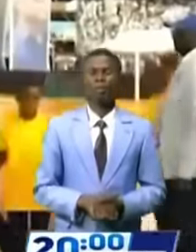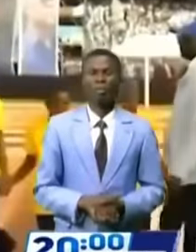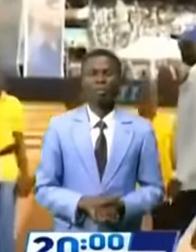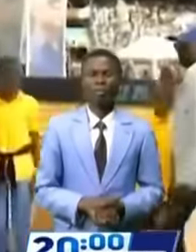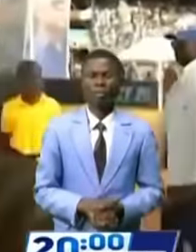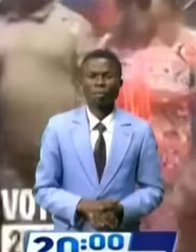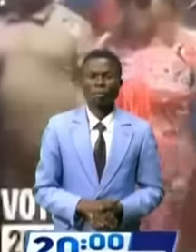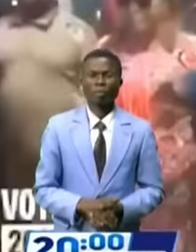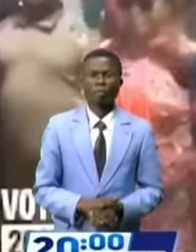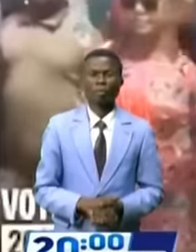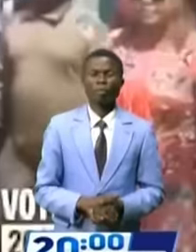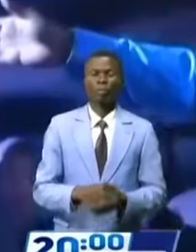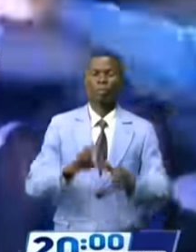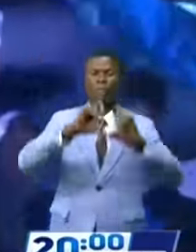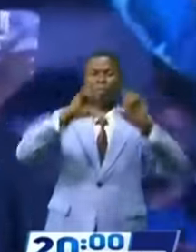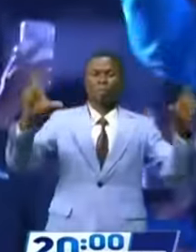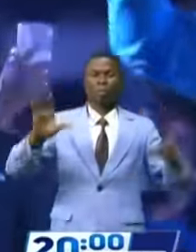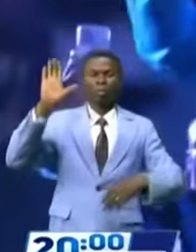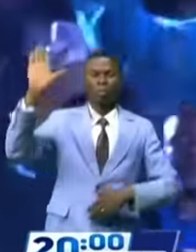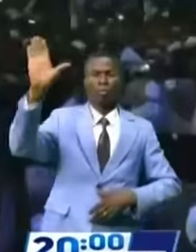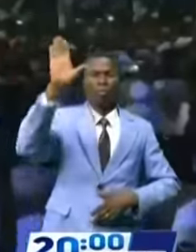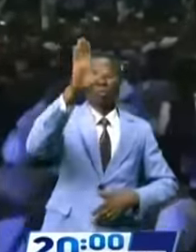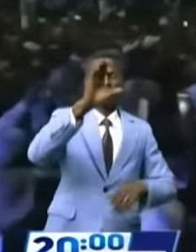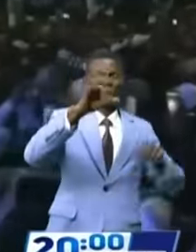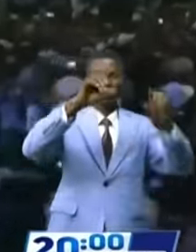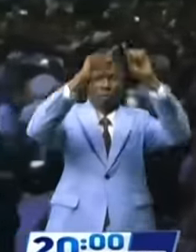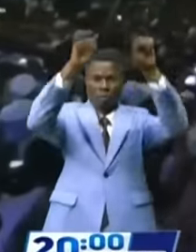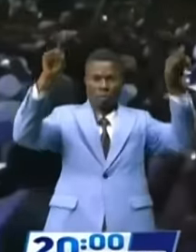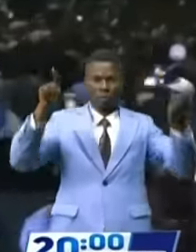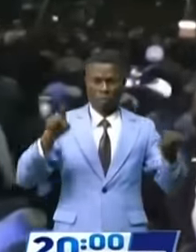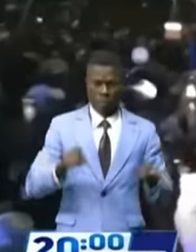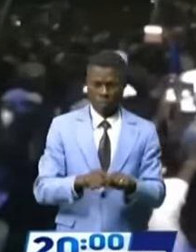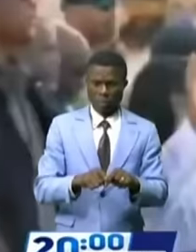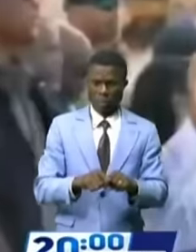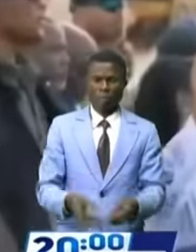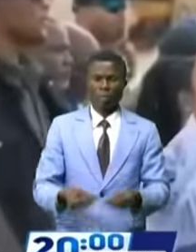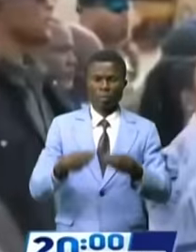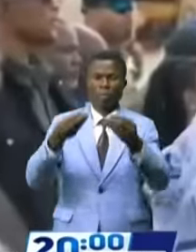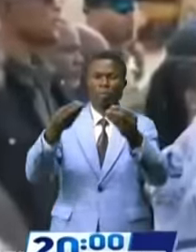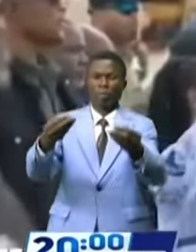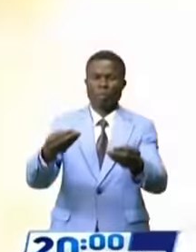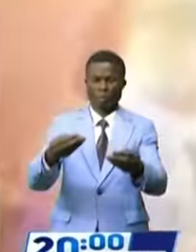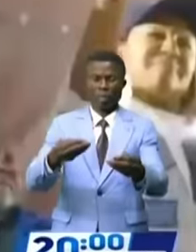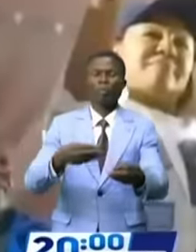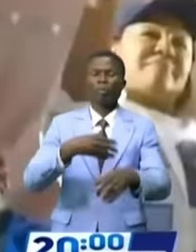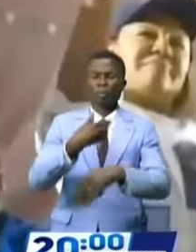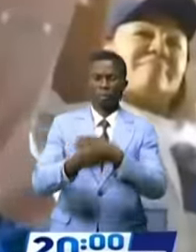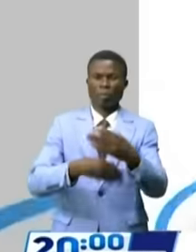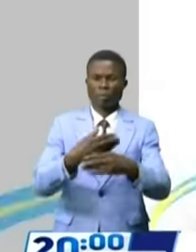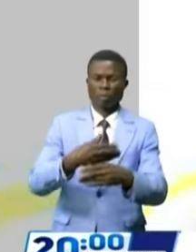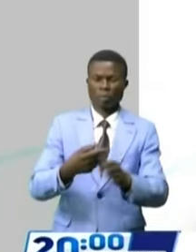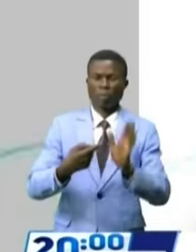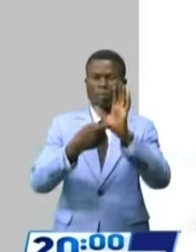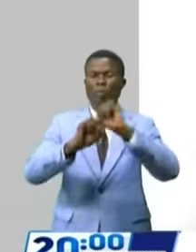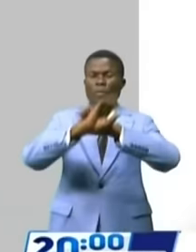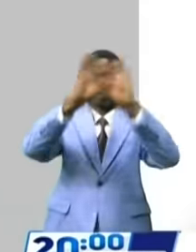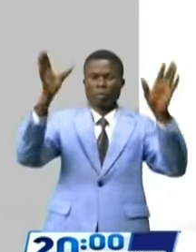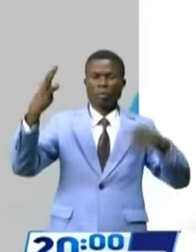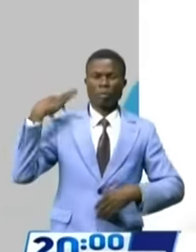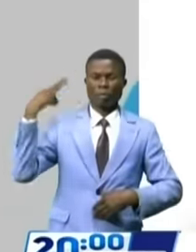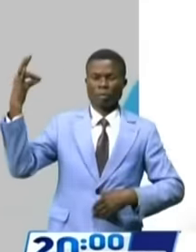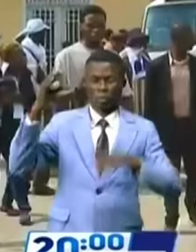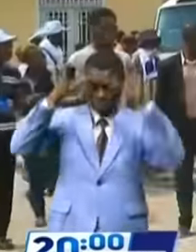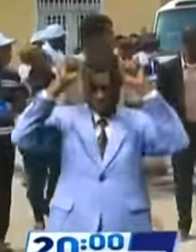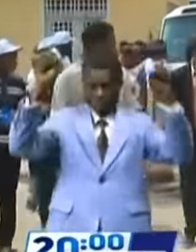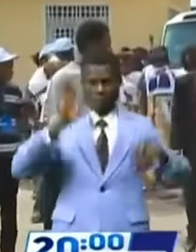Affiche, spots et autres objets des campagnes, tous ces détails mis en contribution pour assurer la visibilité des candidats